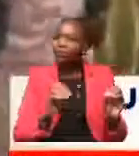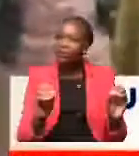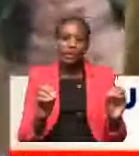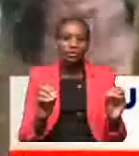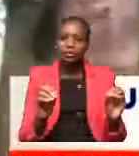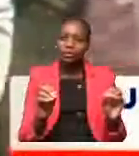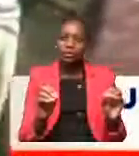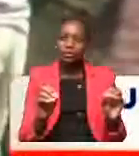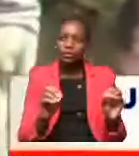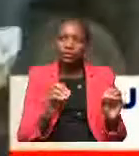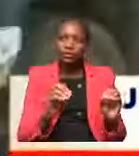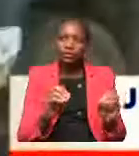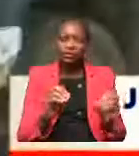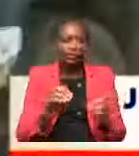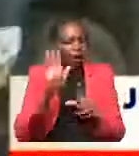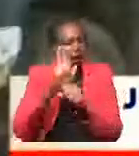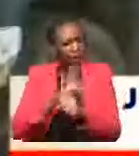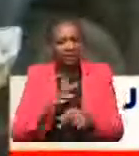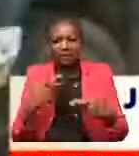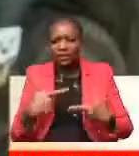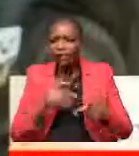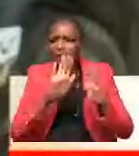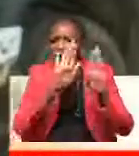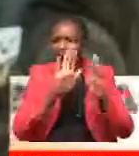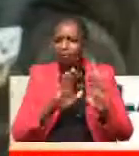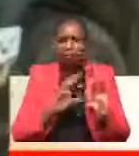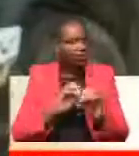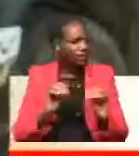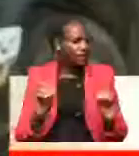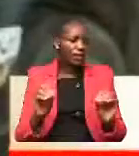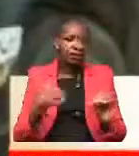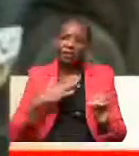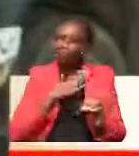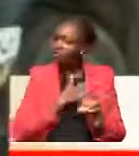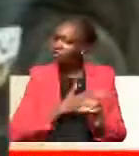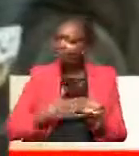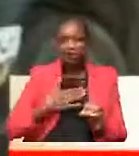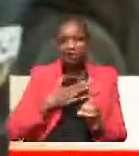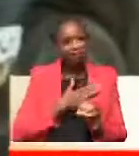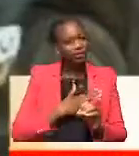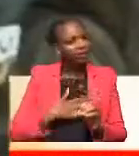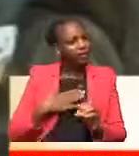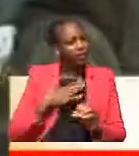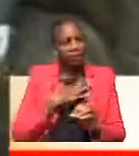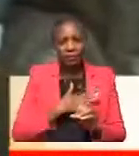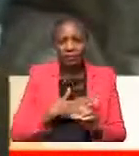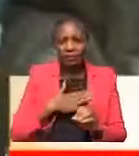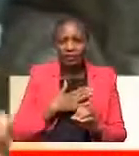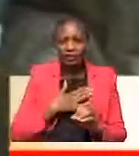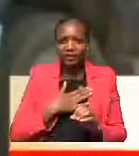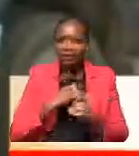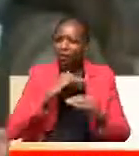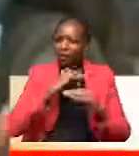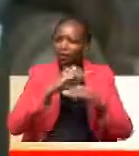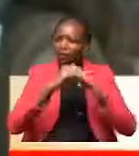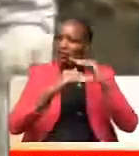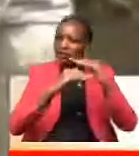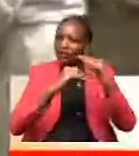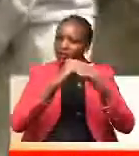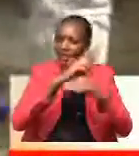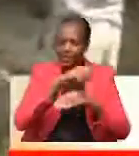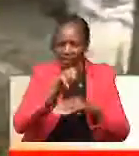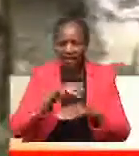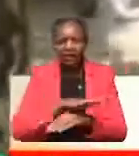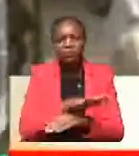ya kuja kudhulumu watu. Jaribu wakati kama huu wa corona utengeneze vibanda ambazo zinabatana na sheria